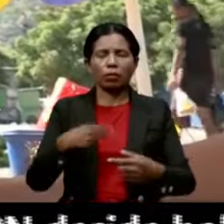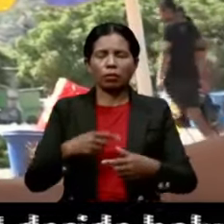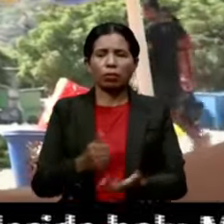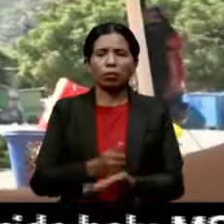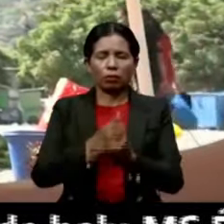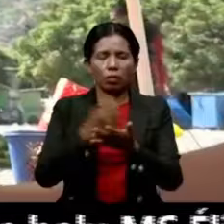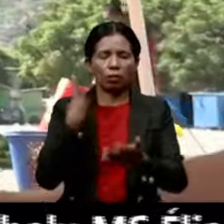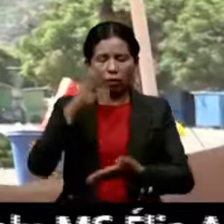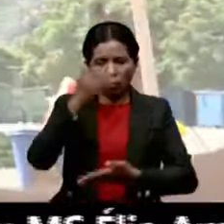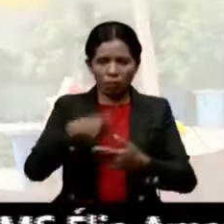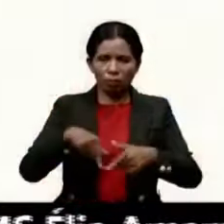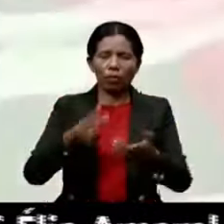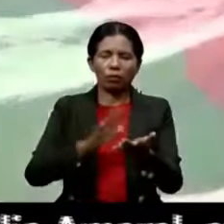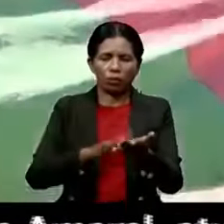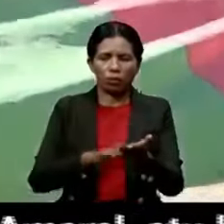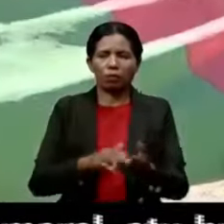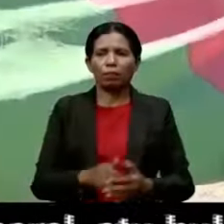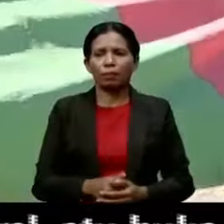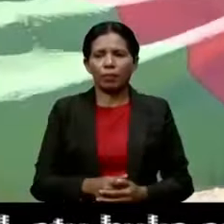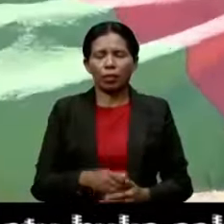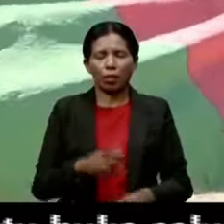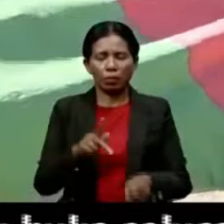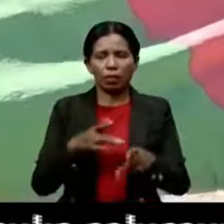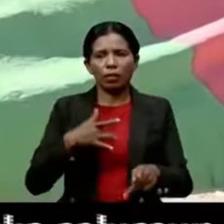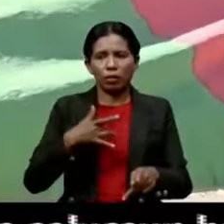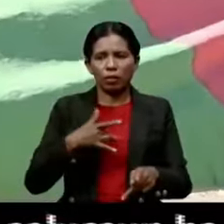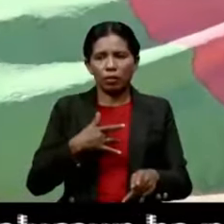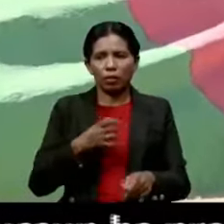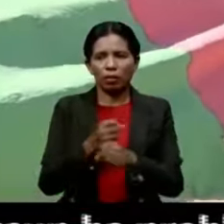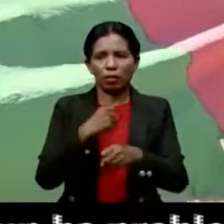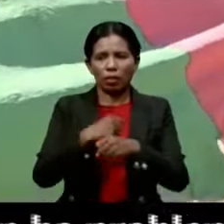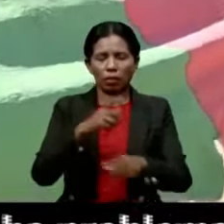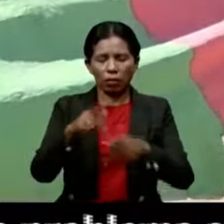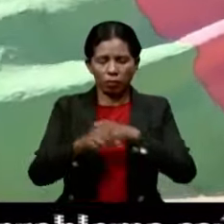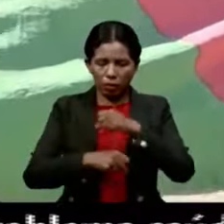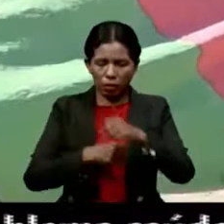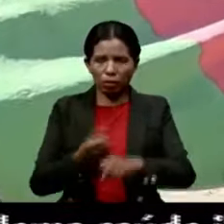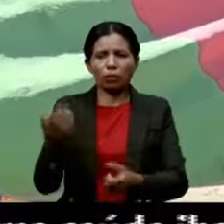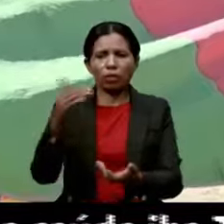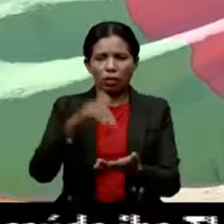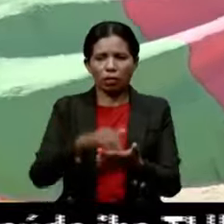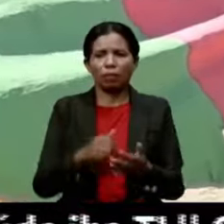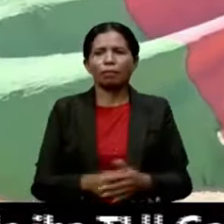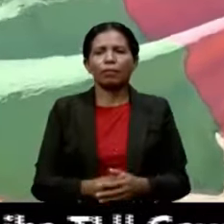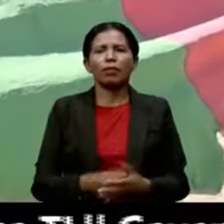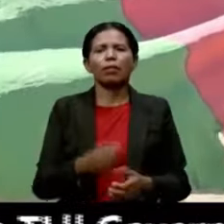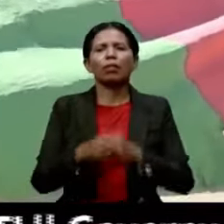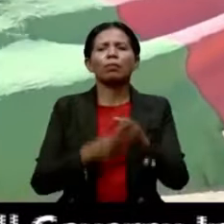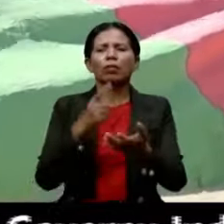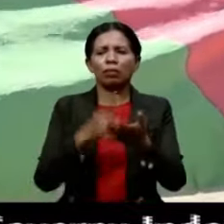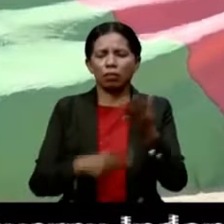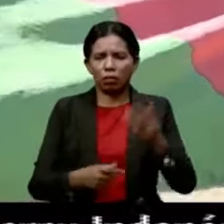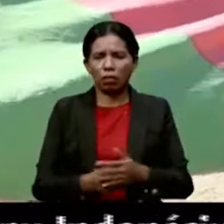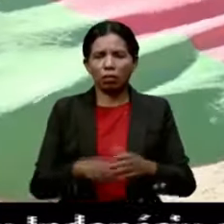amores. Pobo ne sentimento ne ukuna ni rene halo pobo terus tampil le faltan. Terus mas saida, terus